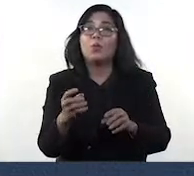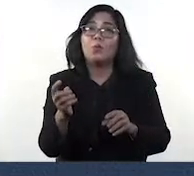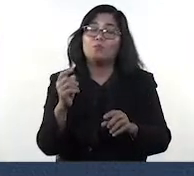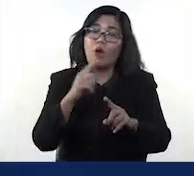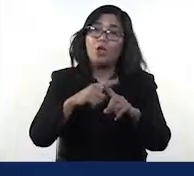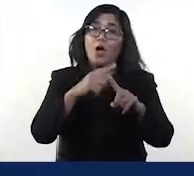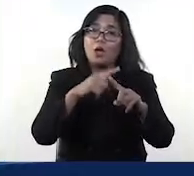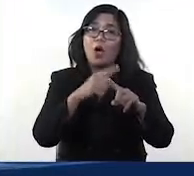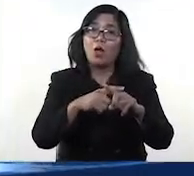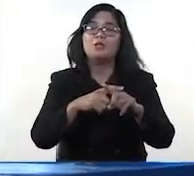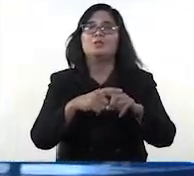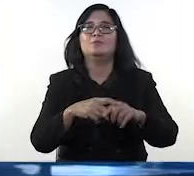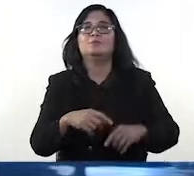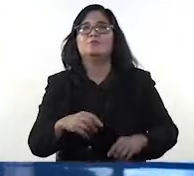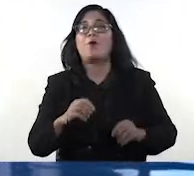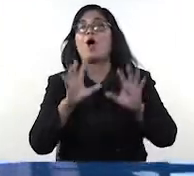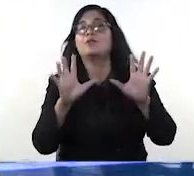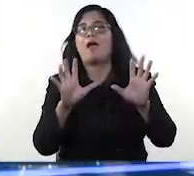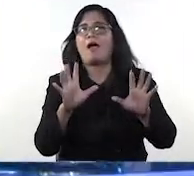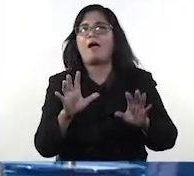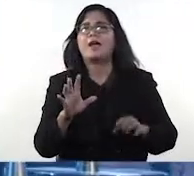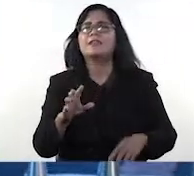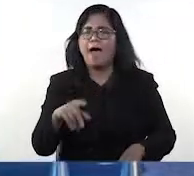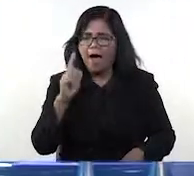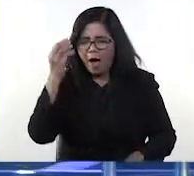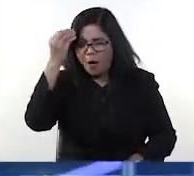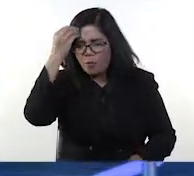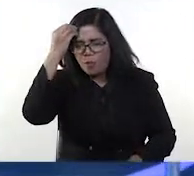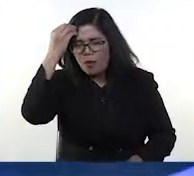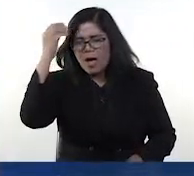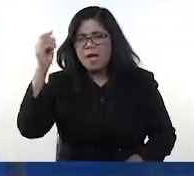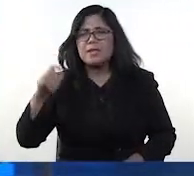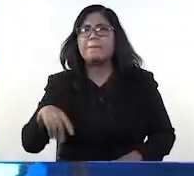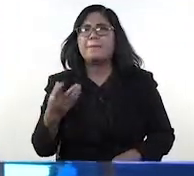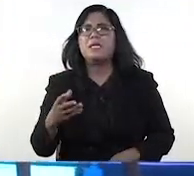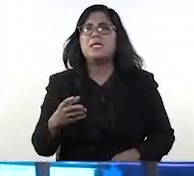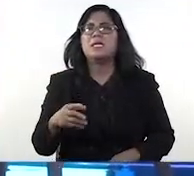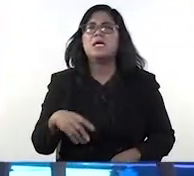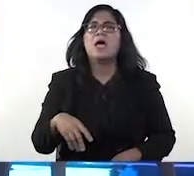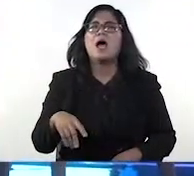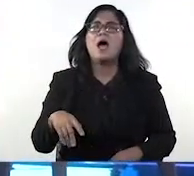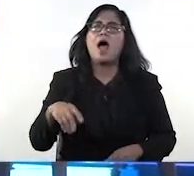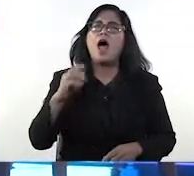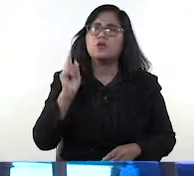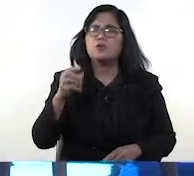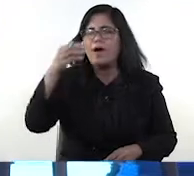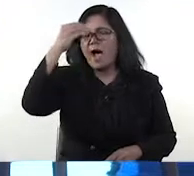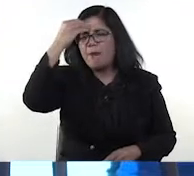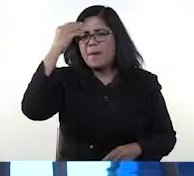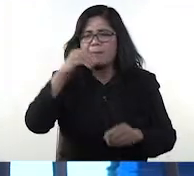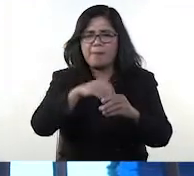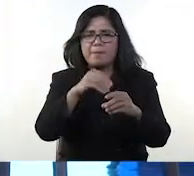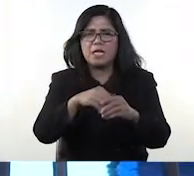soft care saya ngerti itulah perjanjian Tuhan tapi kita memberi persembahan bukan supaya dilipatgandakan